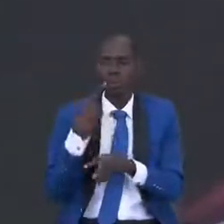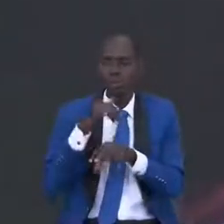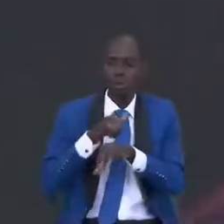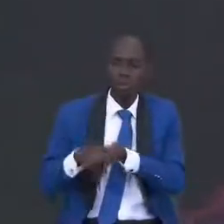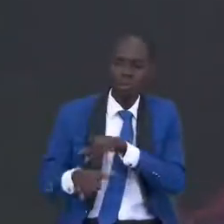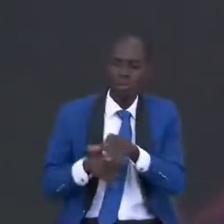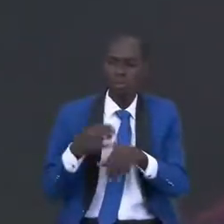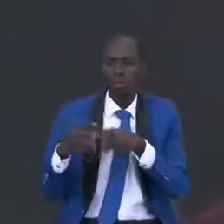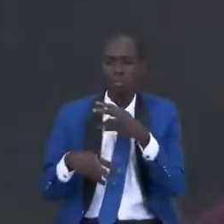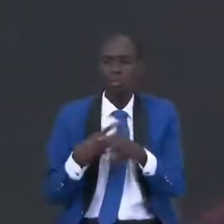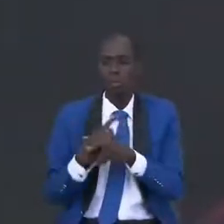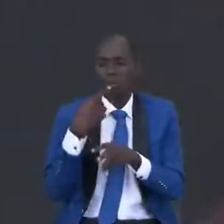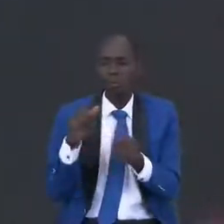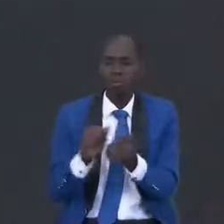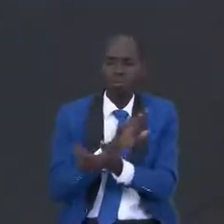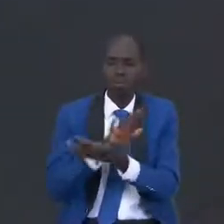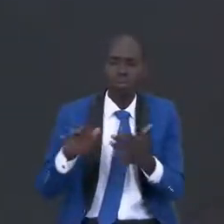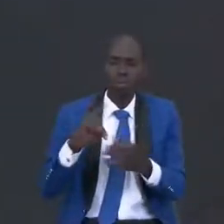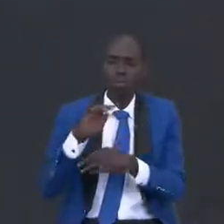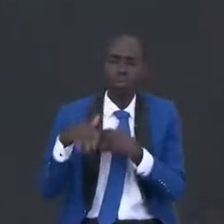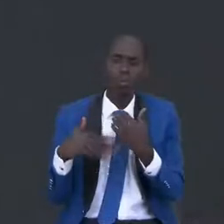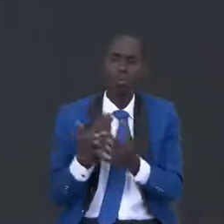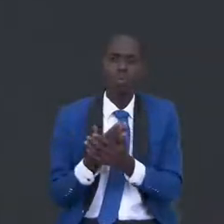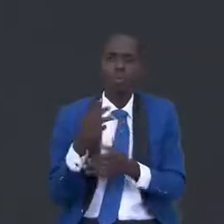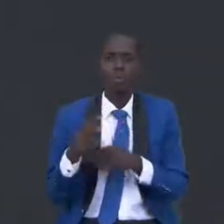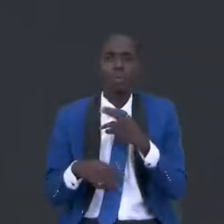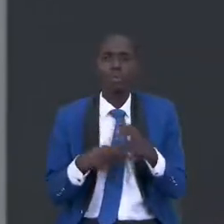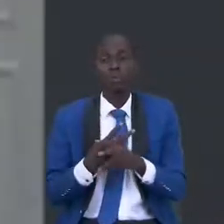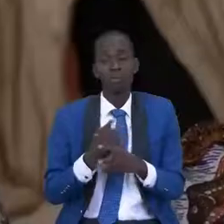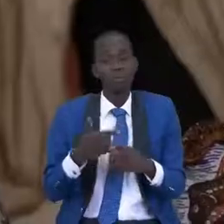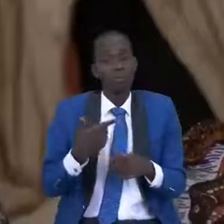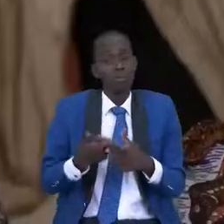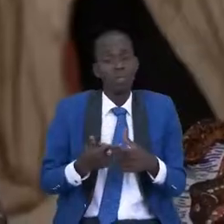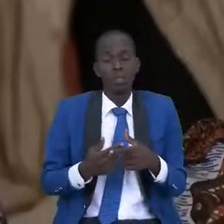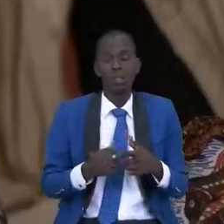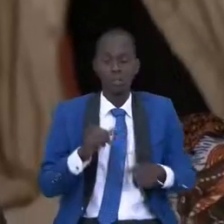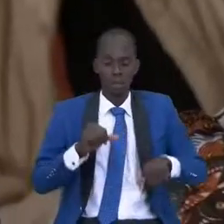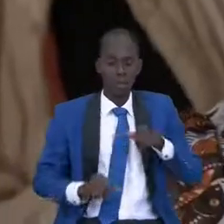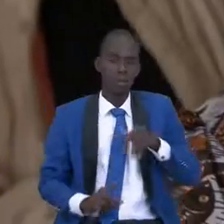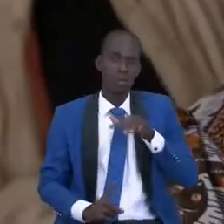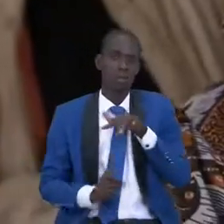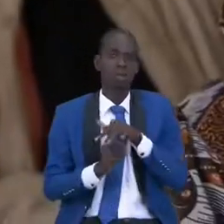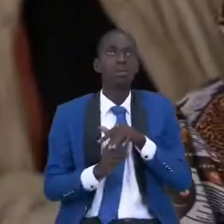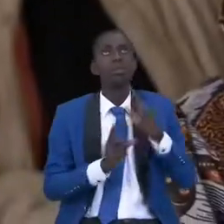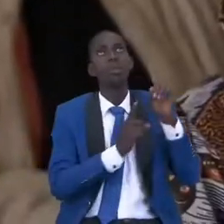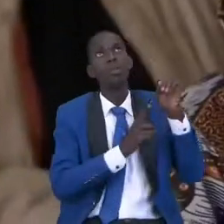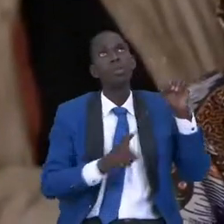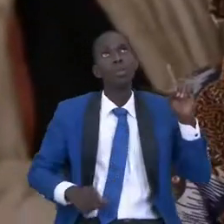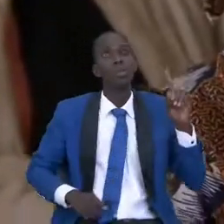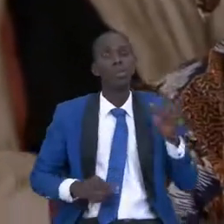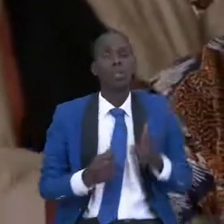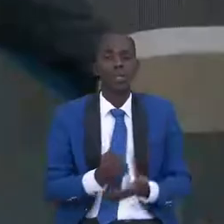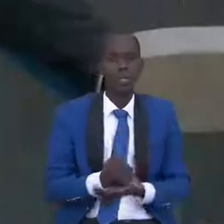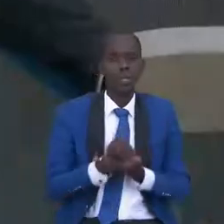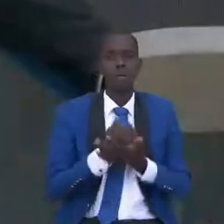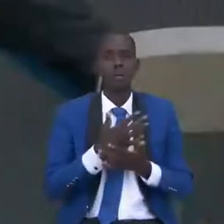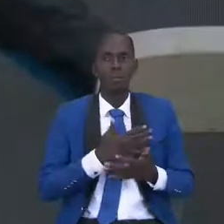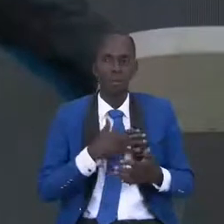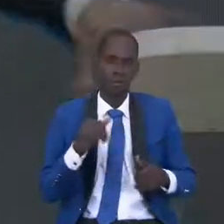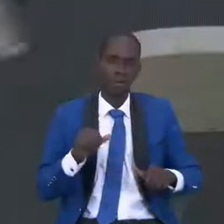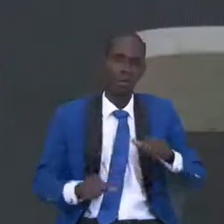monde entier, j'ai l'incrédulité. Seigneur, viens au secours de mon